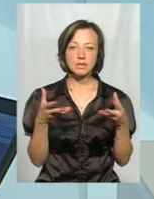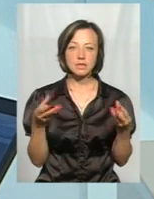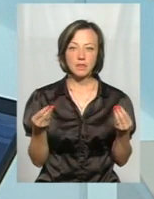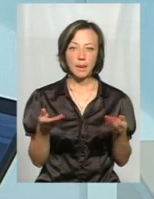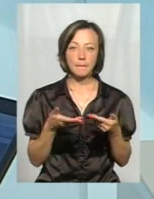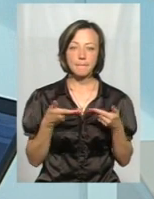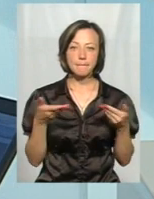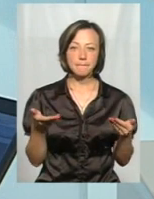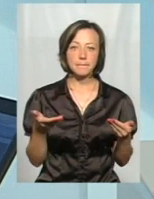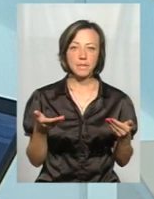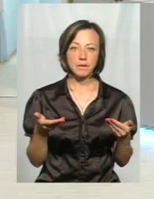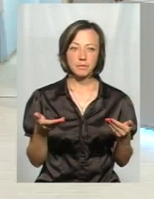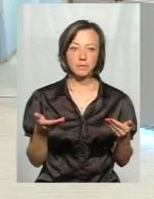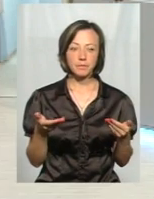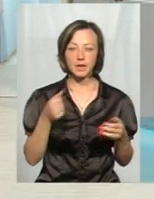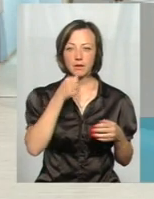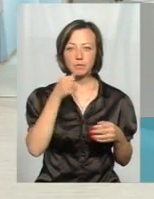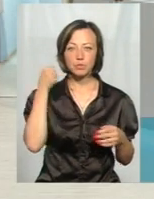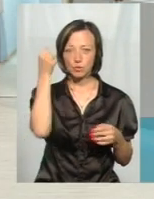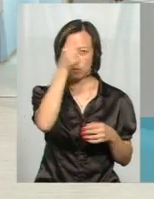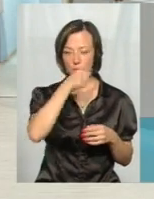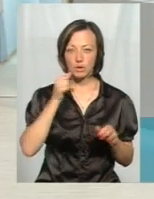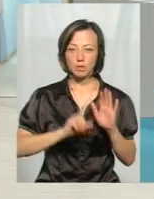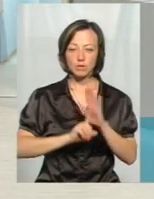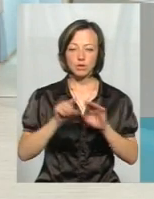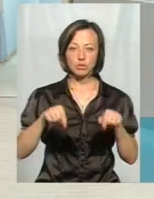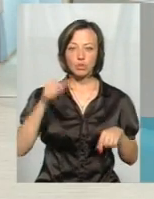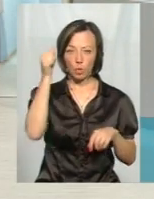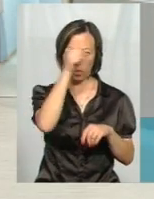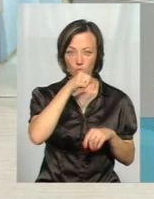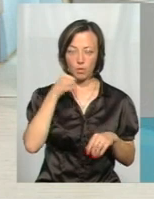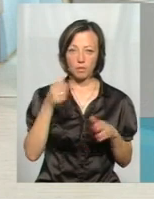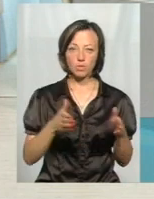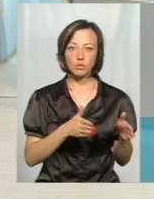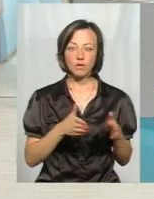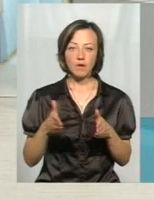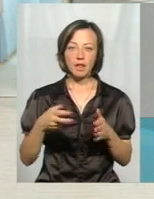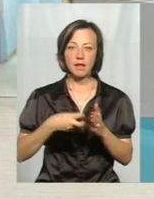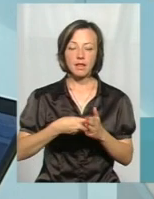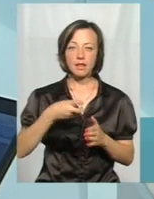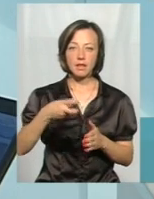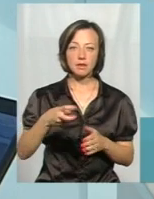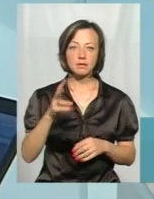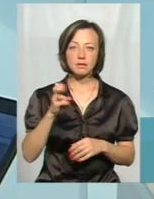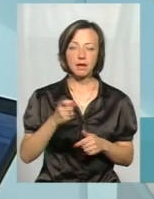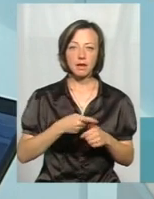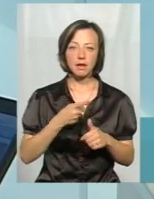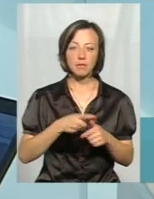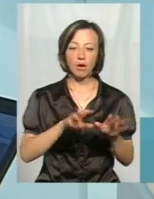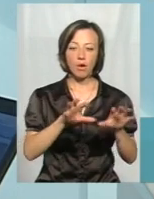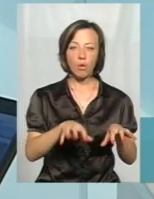ми і в минулому році, і на початку цього року підготували лист на ім'я